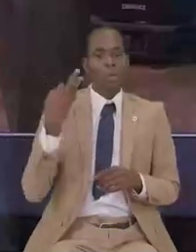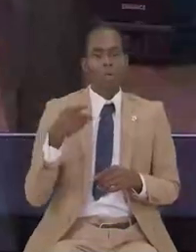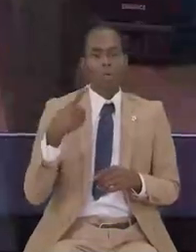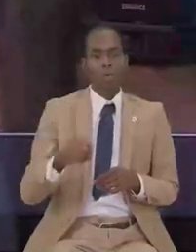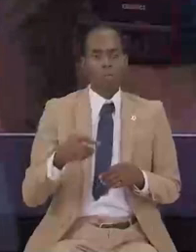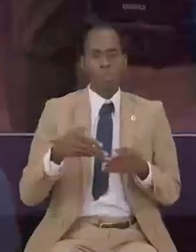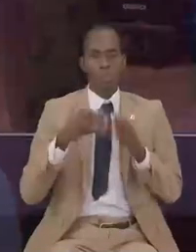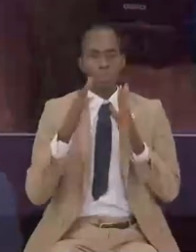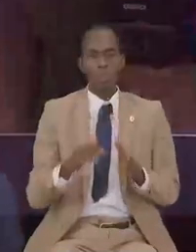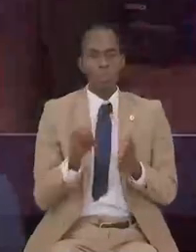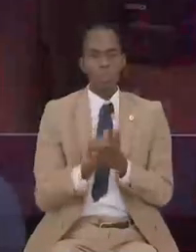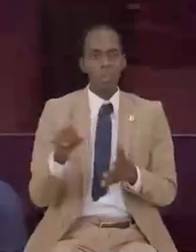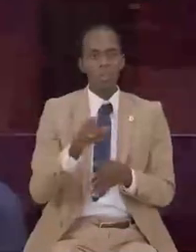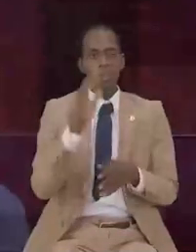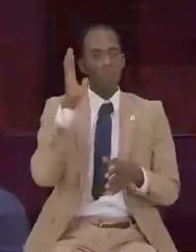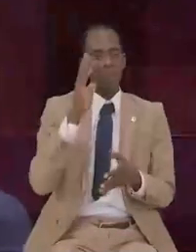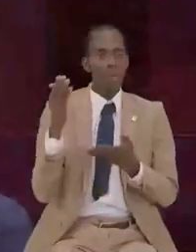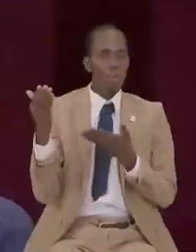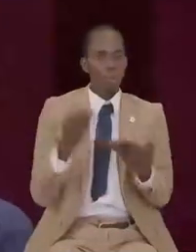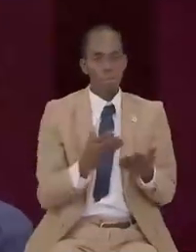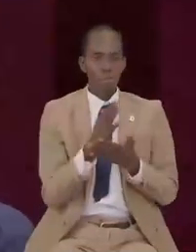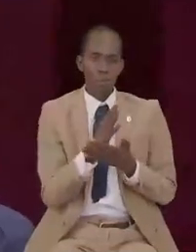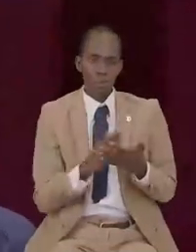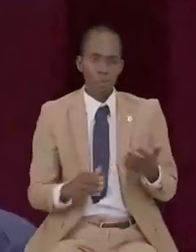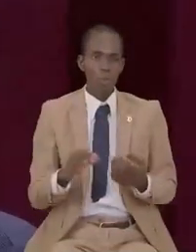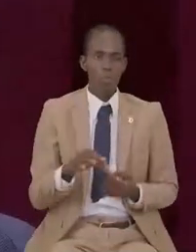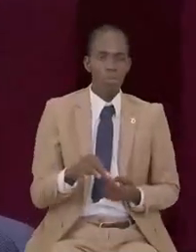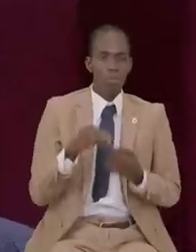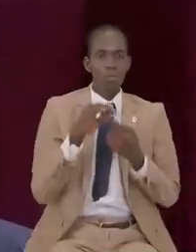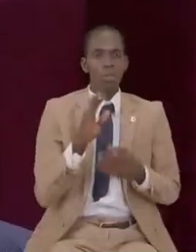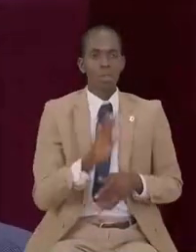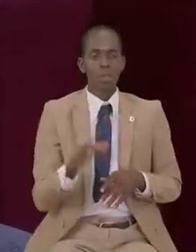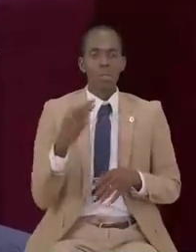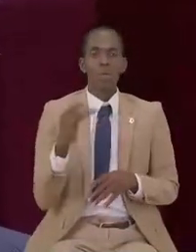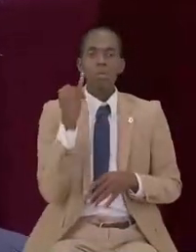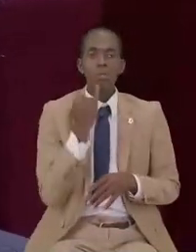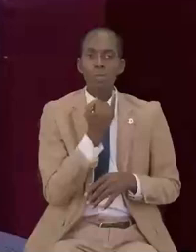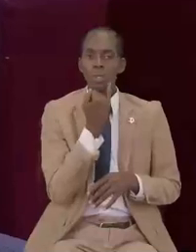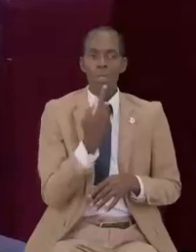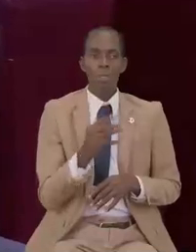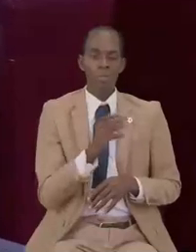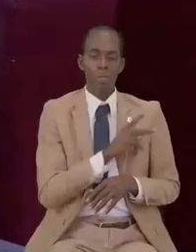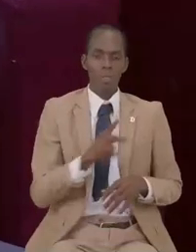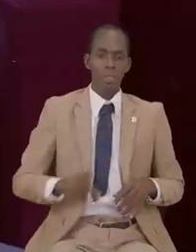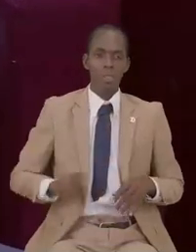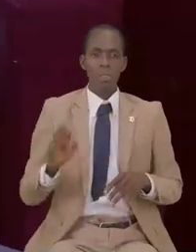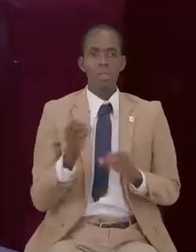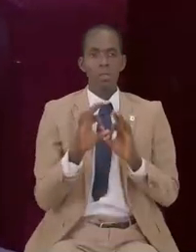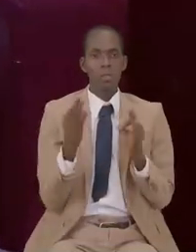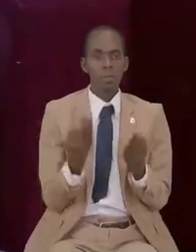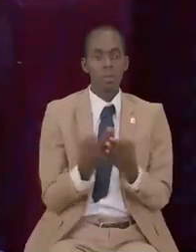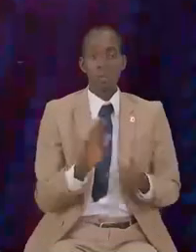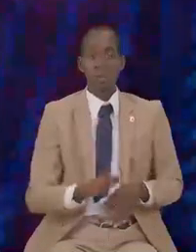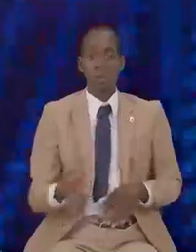d'amener quelques-uns des enfants d'Israël de race royale ou de famille